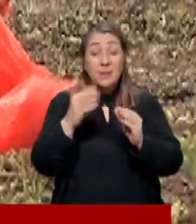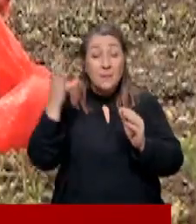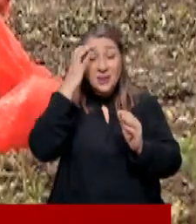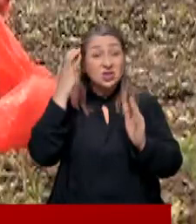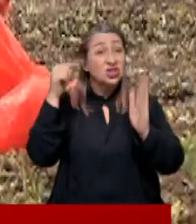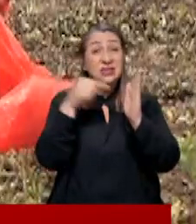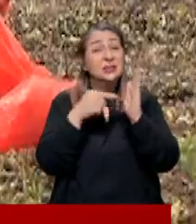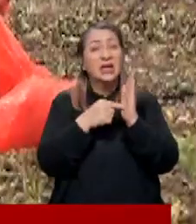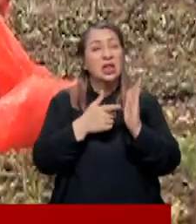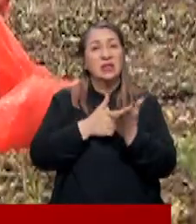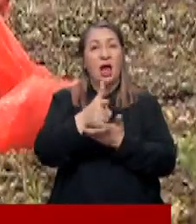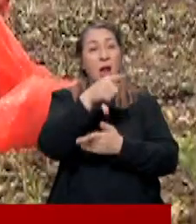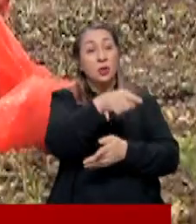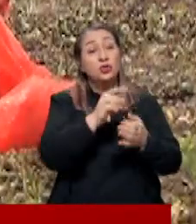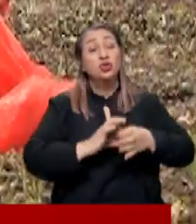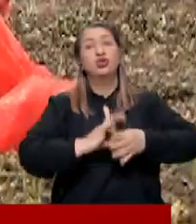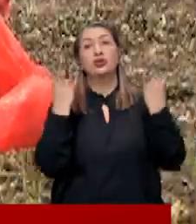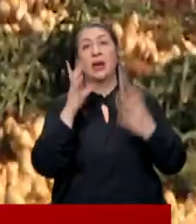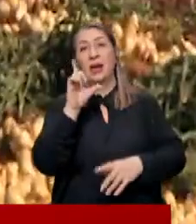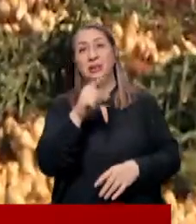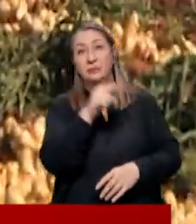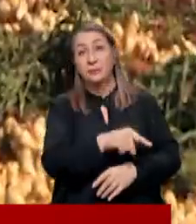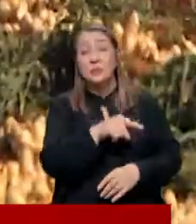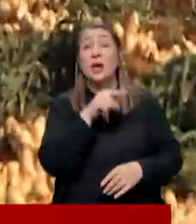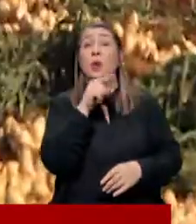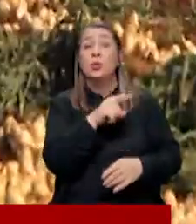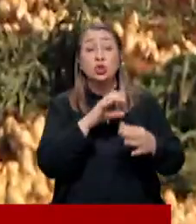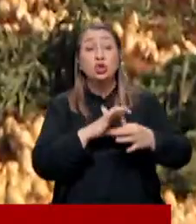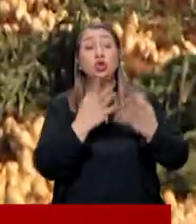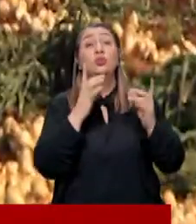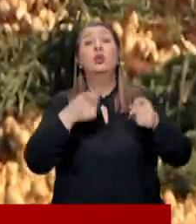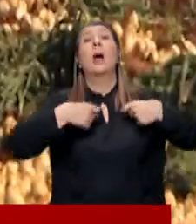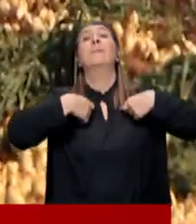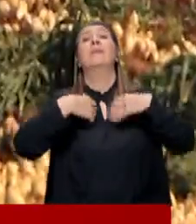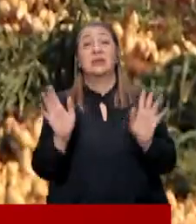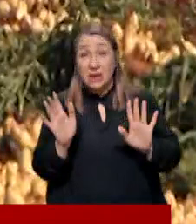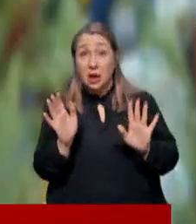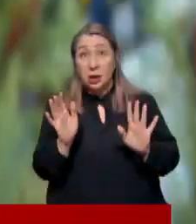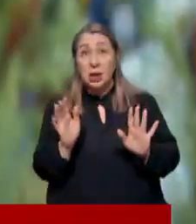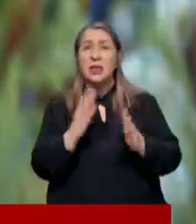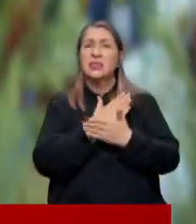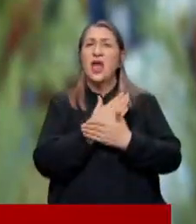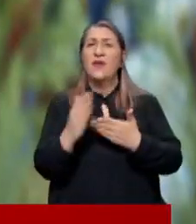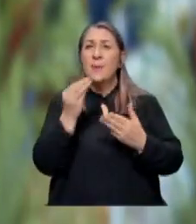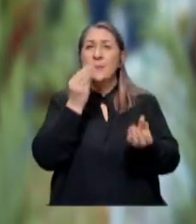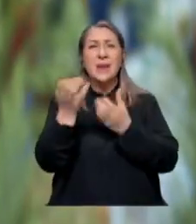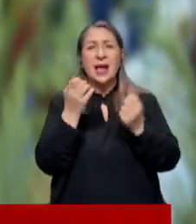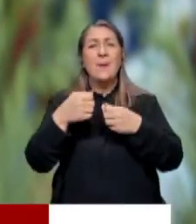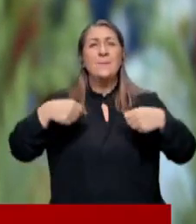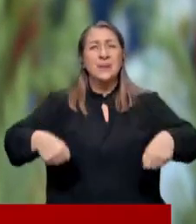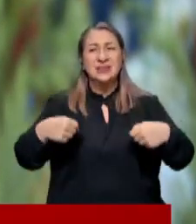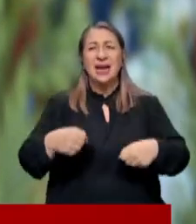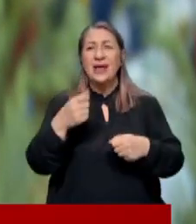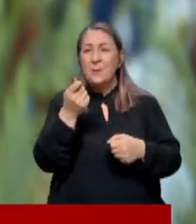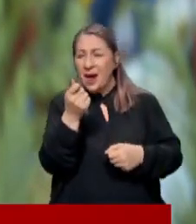olan tarlada çözüm aramak. Yani tarlada biz çözüm bulamadıktan sonra sürekli marketteki,